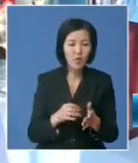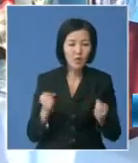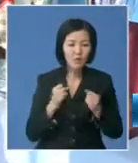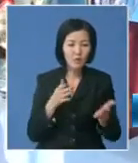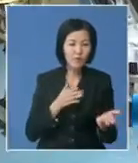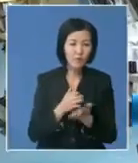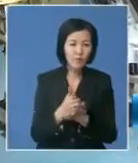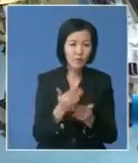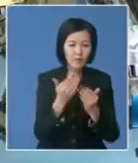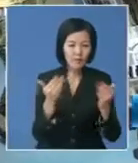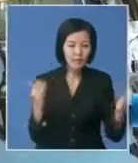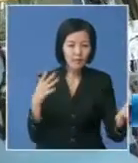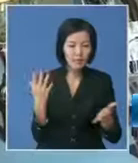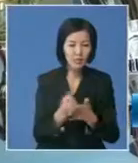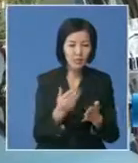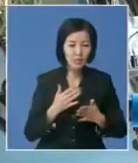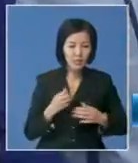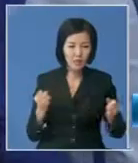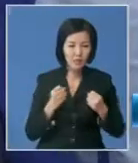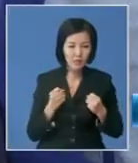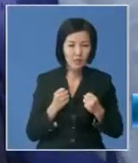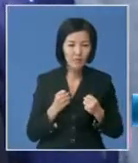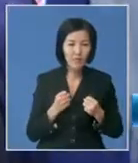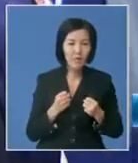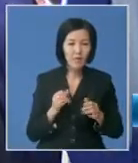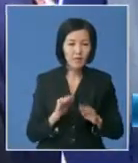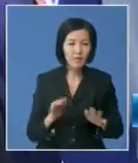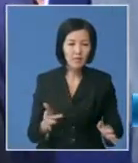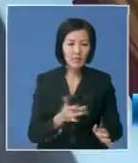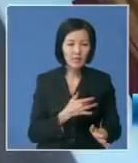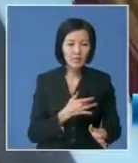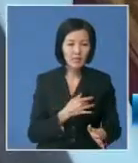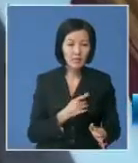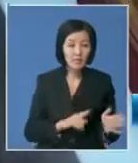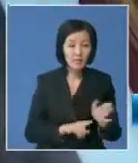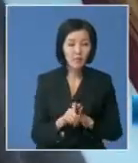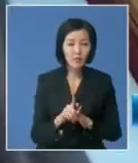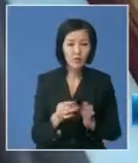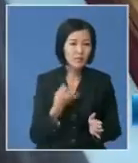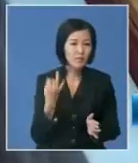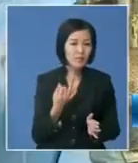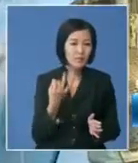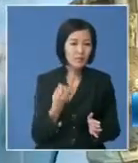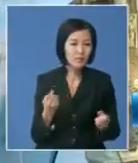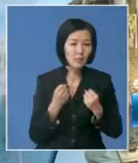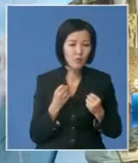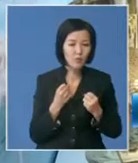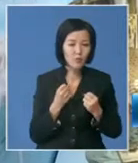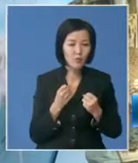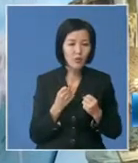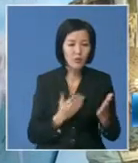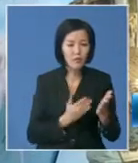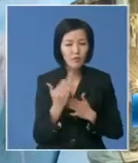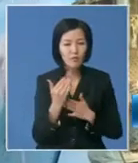оформлен уголок достижения наших спортсменов то в детских сердцах практически сразу пробуждает интерес к спорту и тягу к высоким спортивным